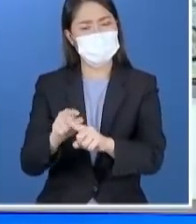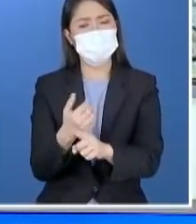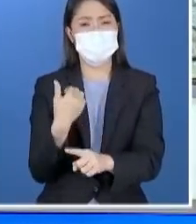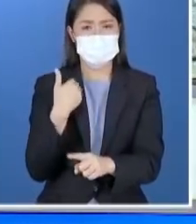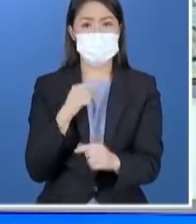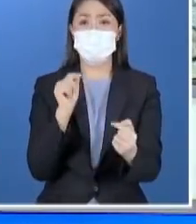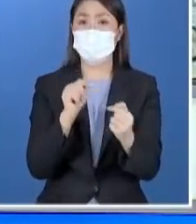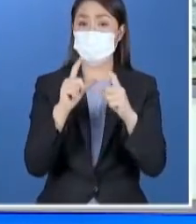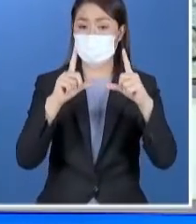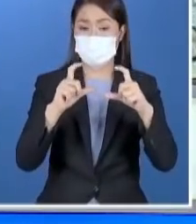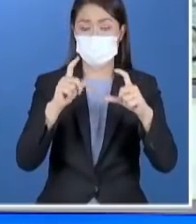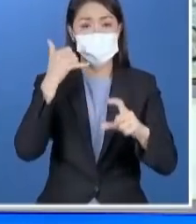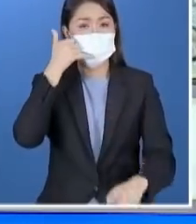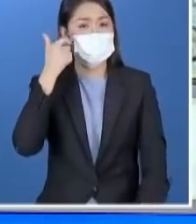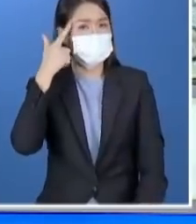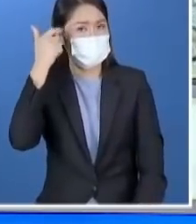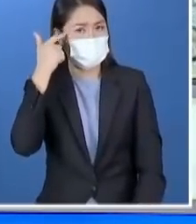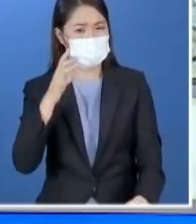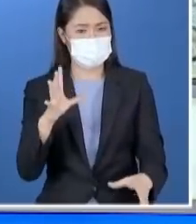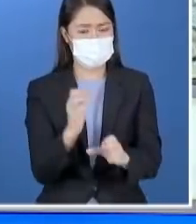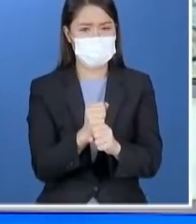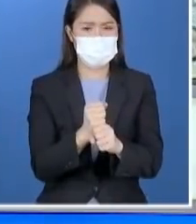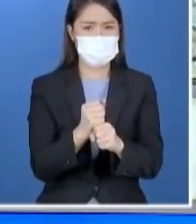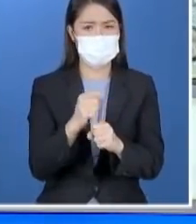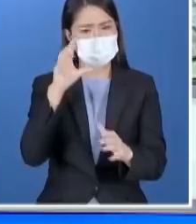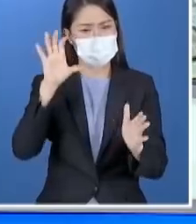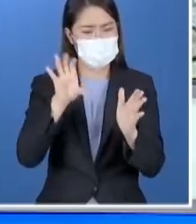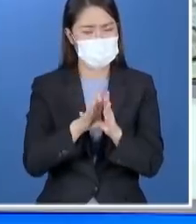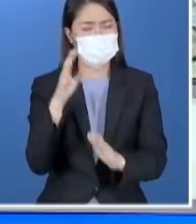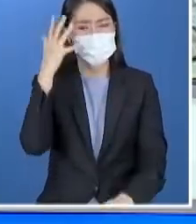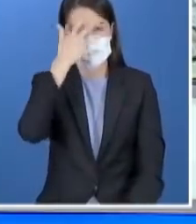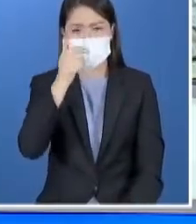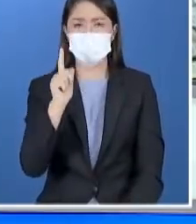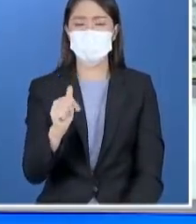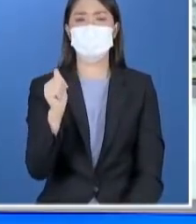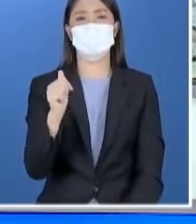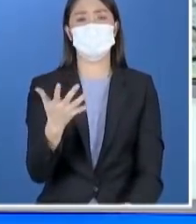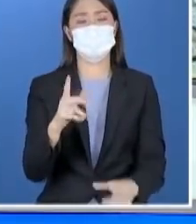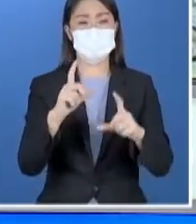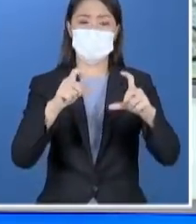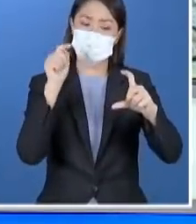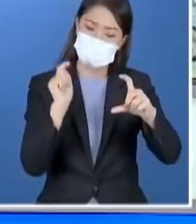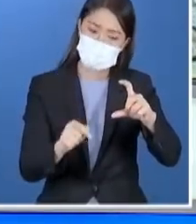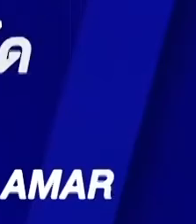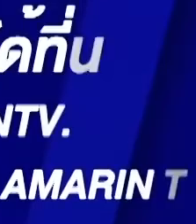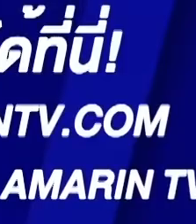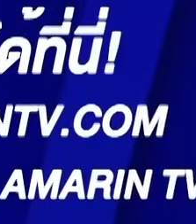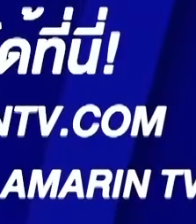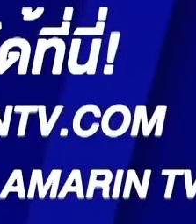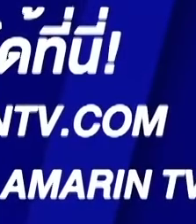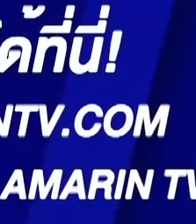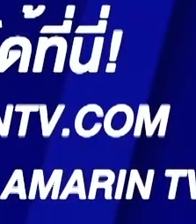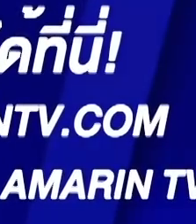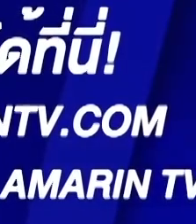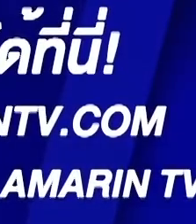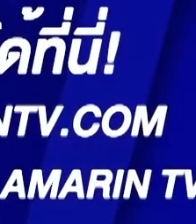ย่างที่บอกนะยิ่งโทรศัพท์มันฉลาดเท่าไหร่มันจะยิ่งประมวลภาพประมวลแสงให้ภาพมันสวยที่สุดเลยไม่รู้ว่าถ่ายจริงเวลาเท่าไหร่ฝากติดต